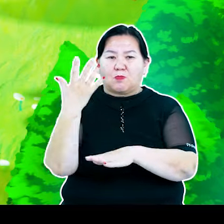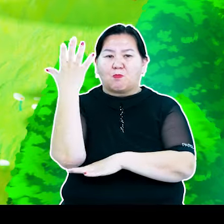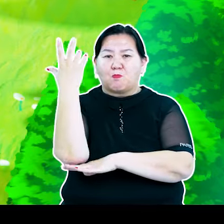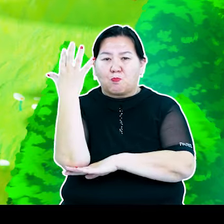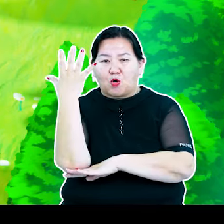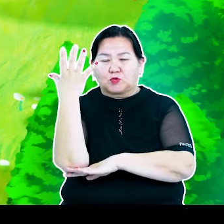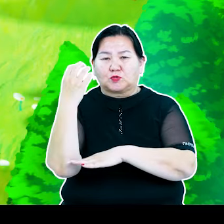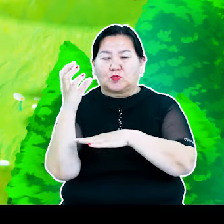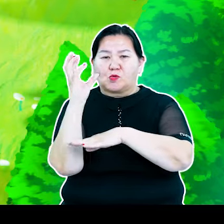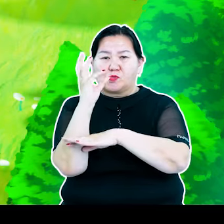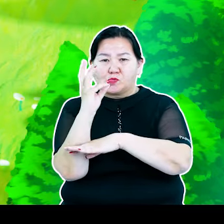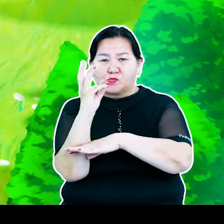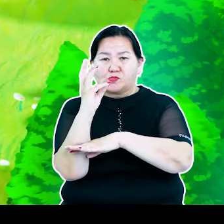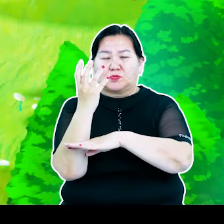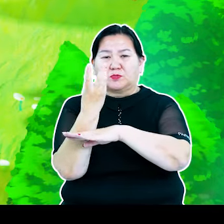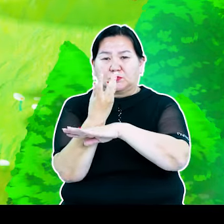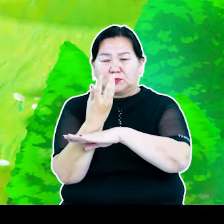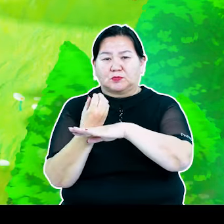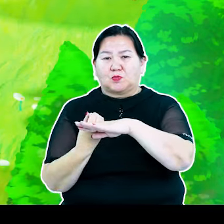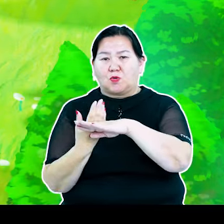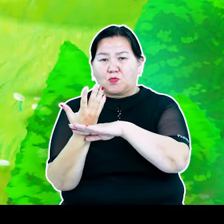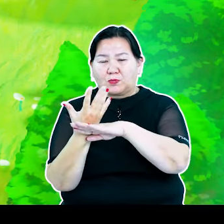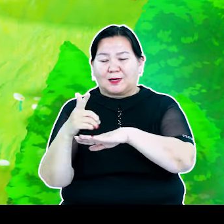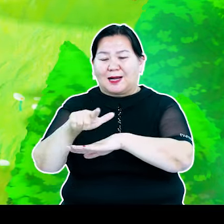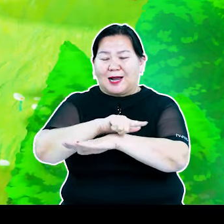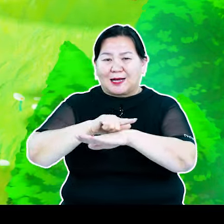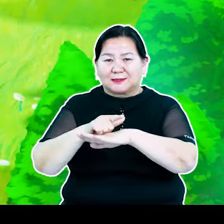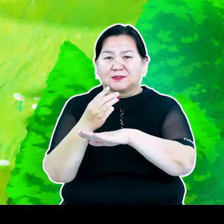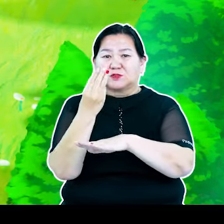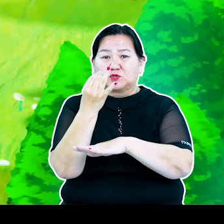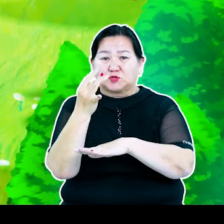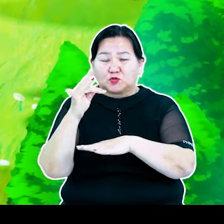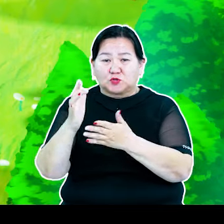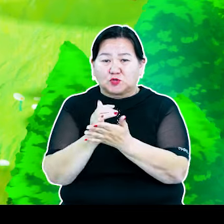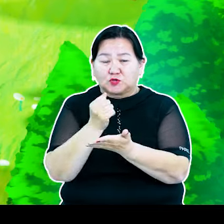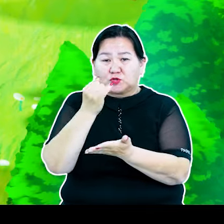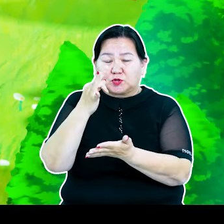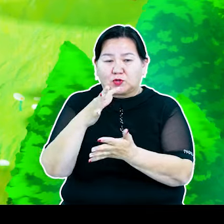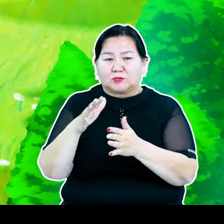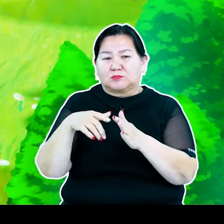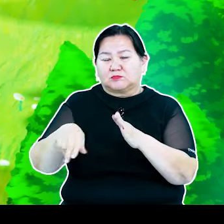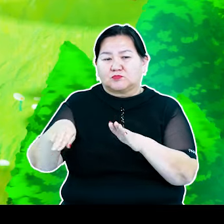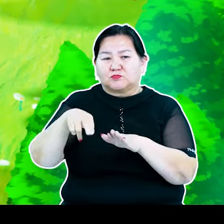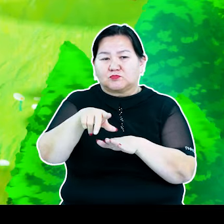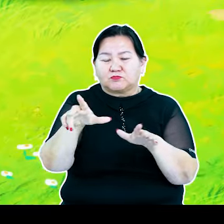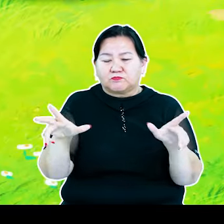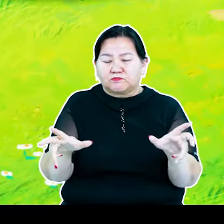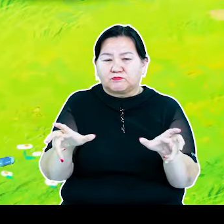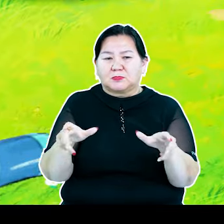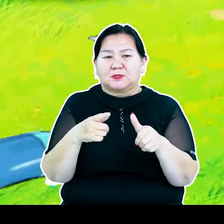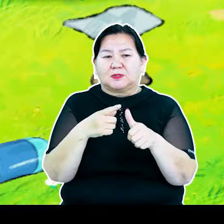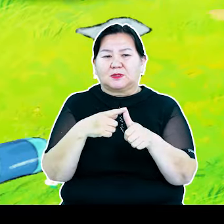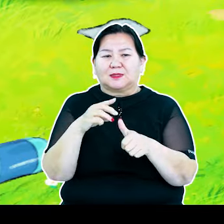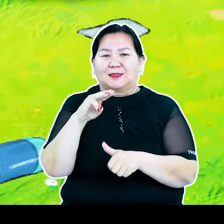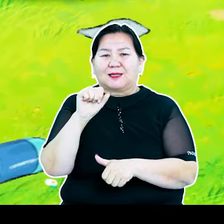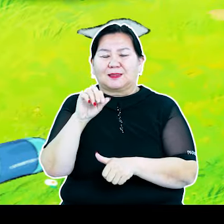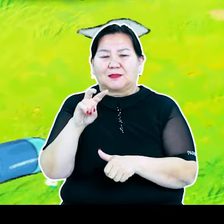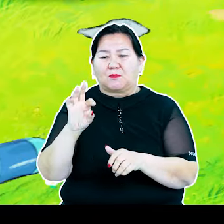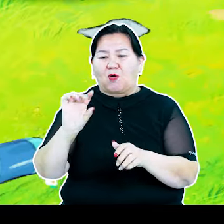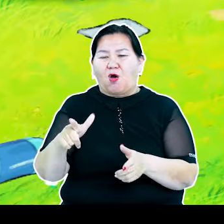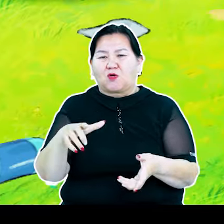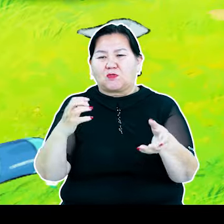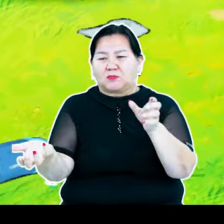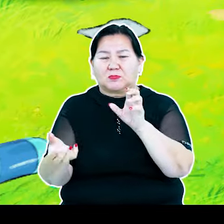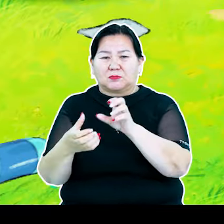бот, ургамал ногоо, газар шороо, эрэг ирмэг орчмыг бүгдийг нь татам гэдэг бөгөөд татмын бүсэд хог